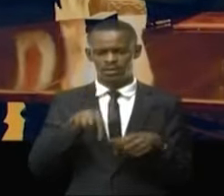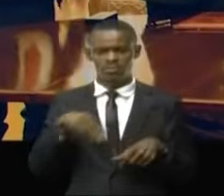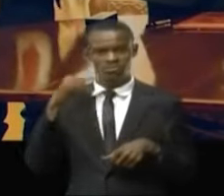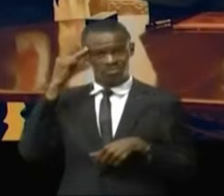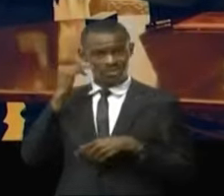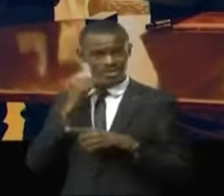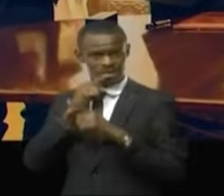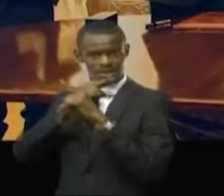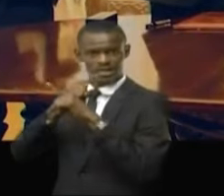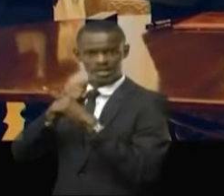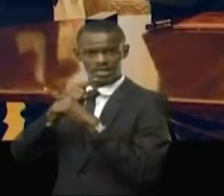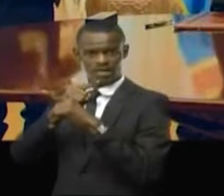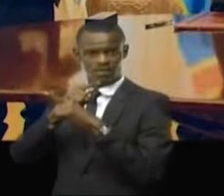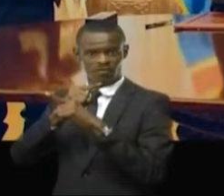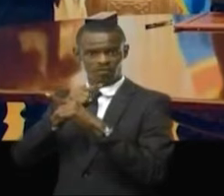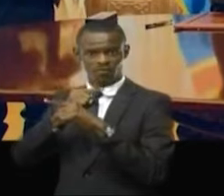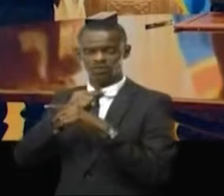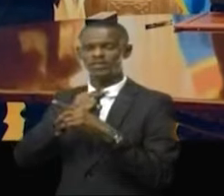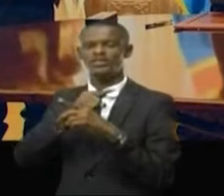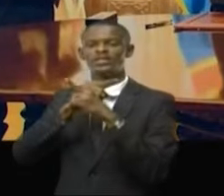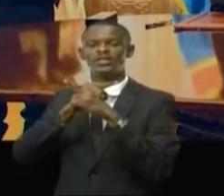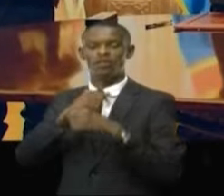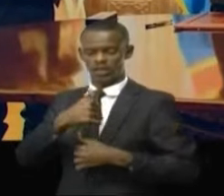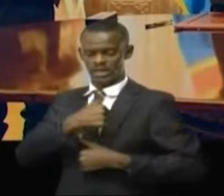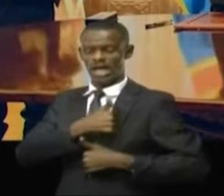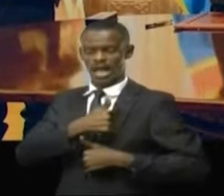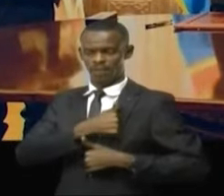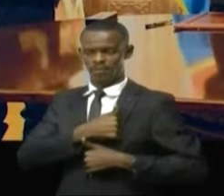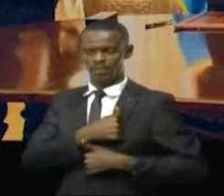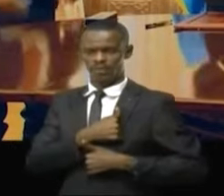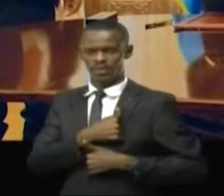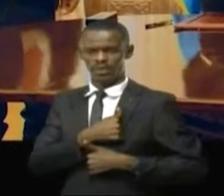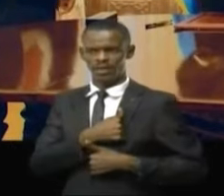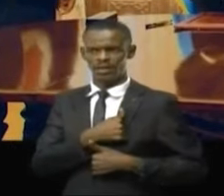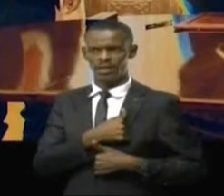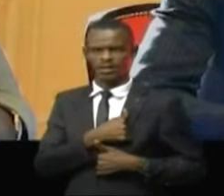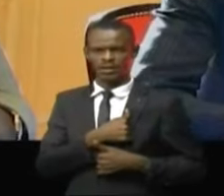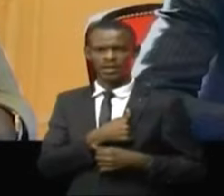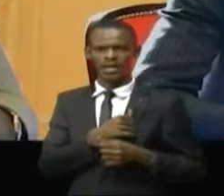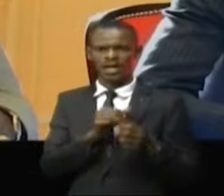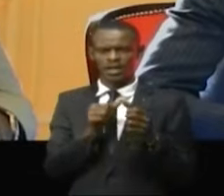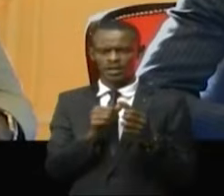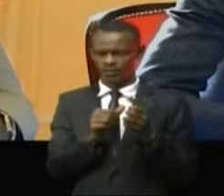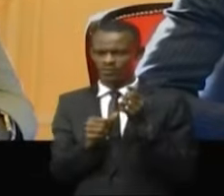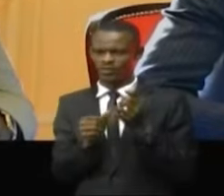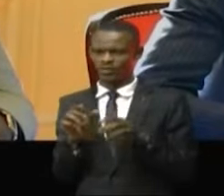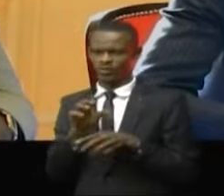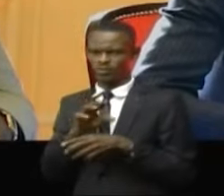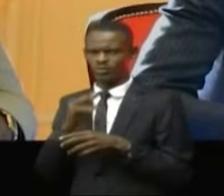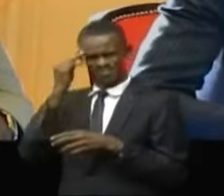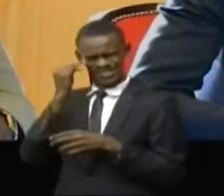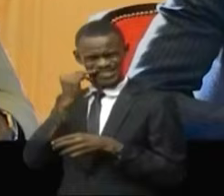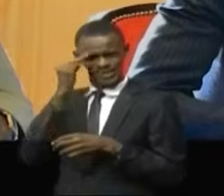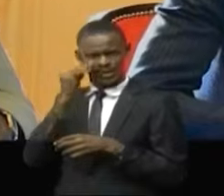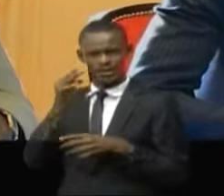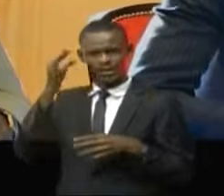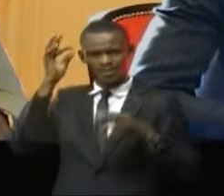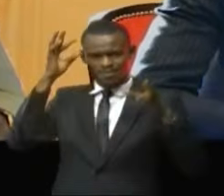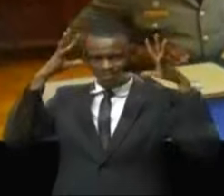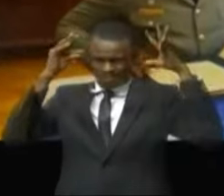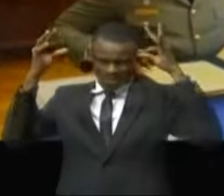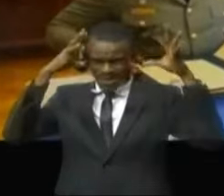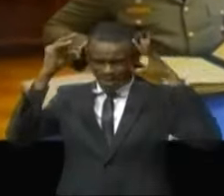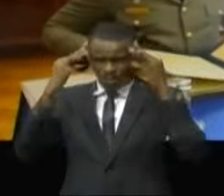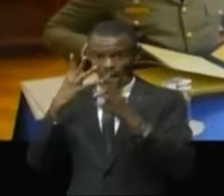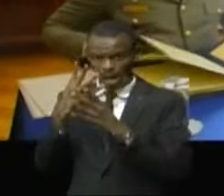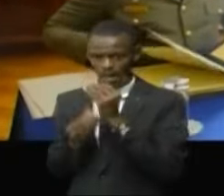combattants, Jean-Pierre Bemba Gombo, retenu pour d'autres raisons d'État, le vice-ministre Sami Adubango Auto a à